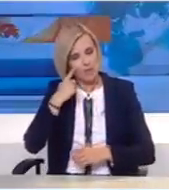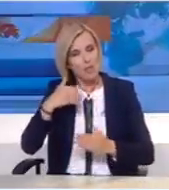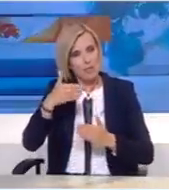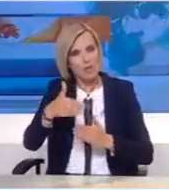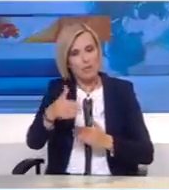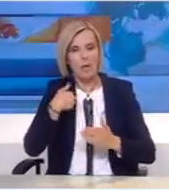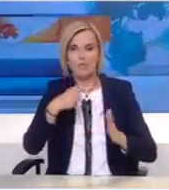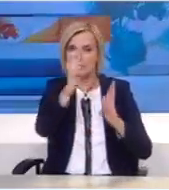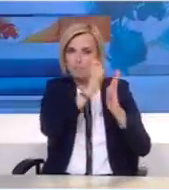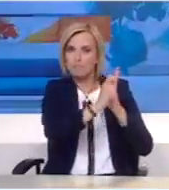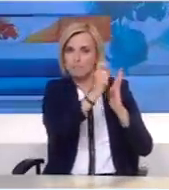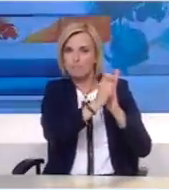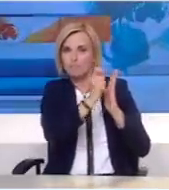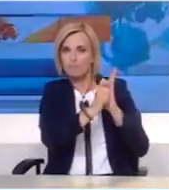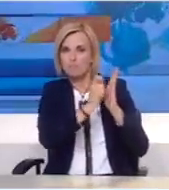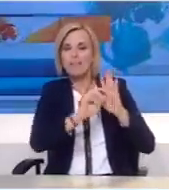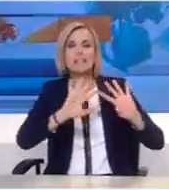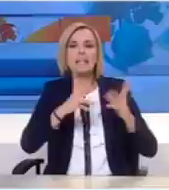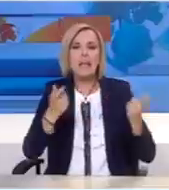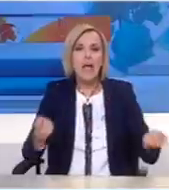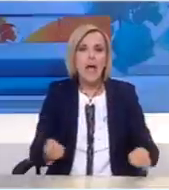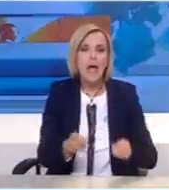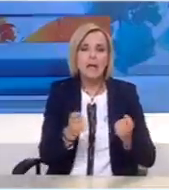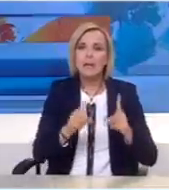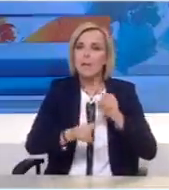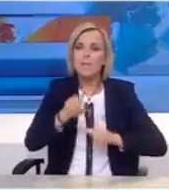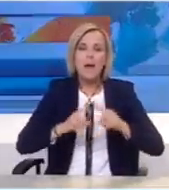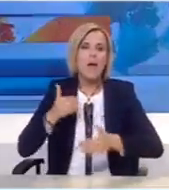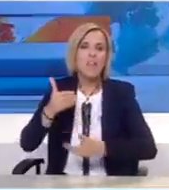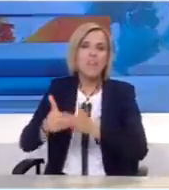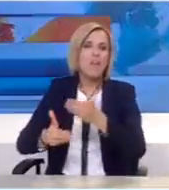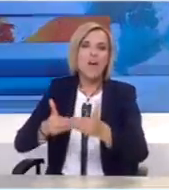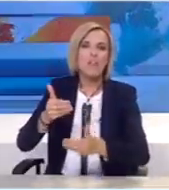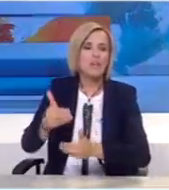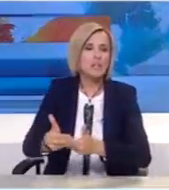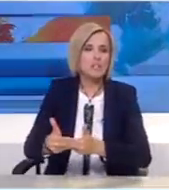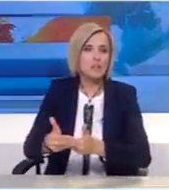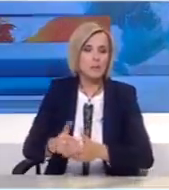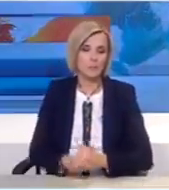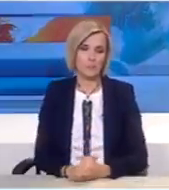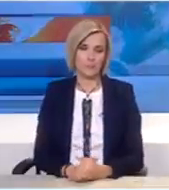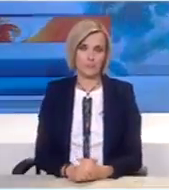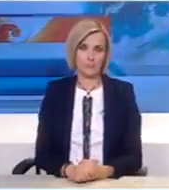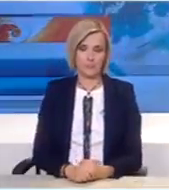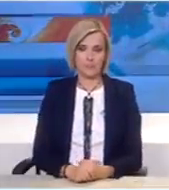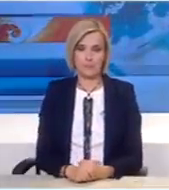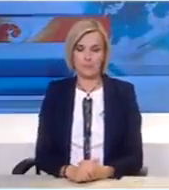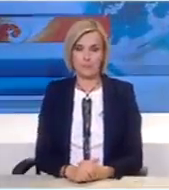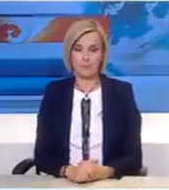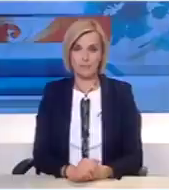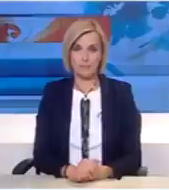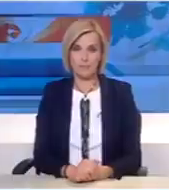συγκεκριμένο σημείωμα του Εθνικού Οργανισμού Δημόσιας Υγείας, όπως γίνεται σε αυτές τις περιπτώσεις. Σε άλλη παρόμοια περίπτωση